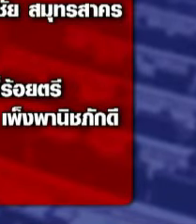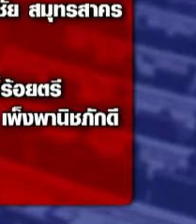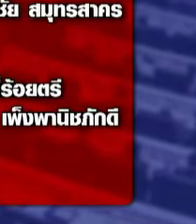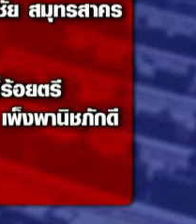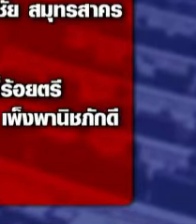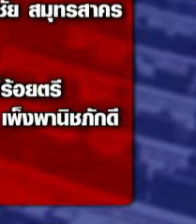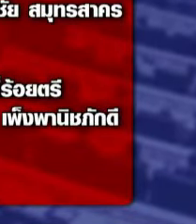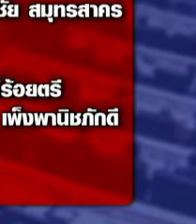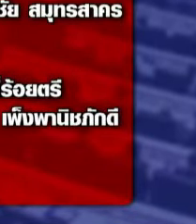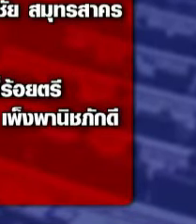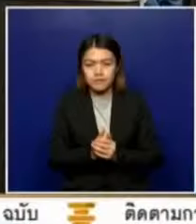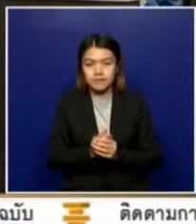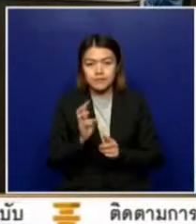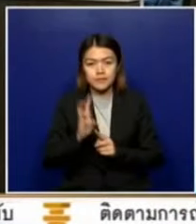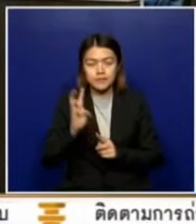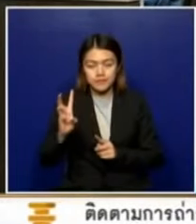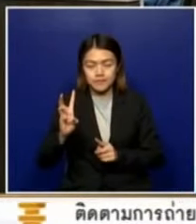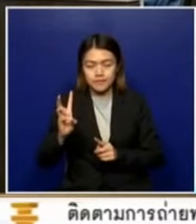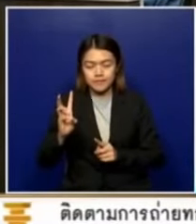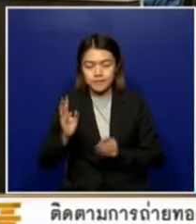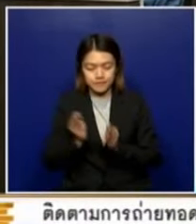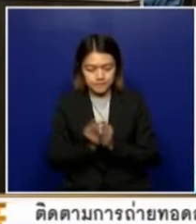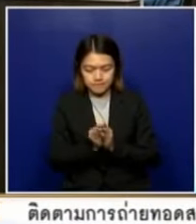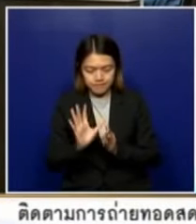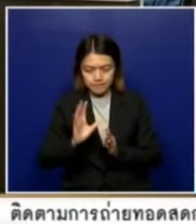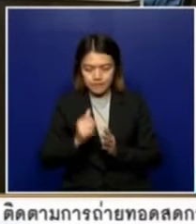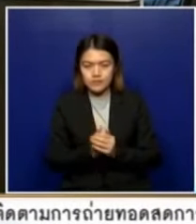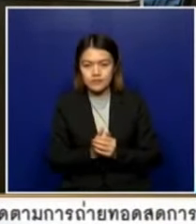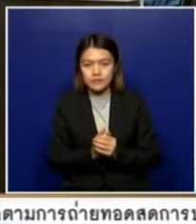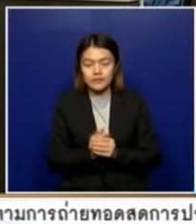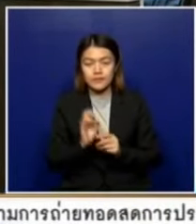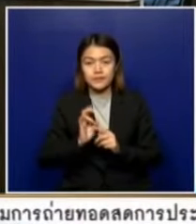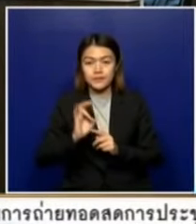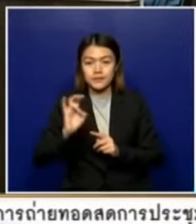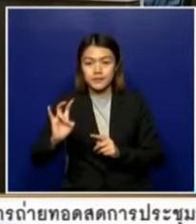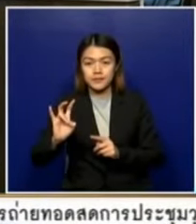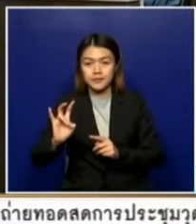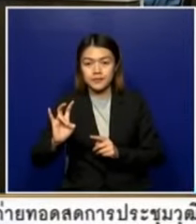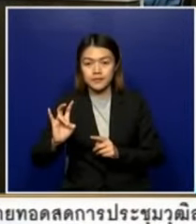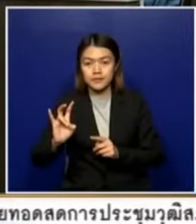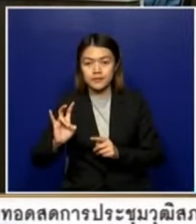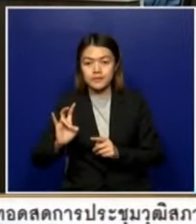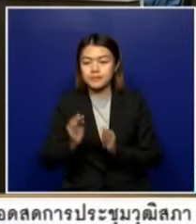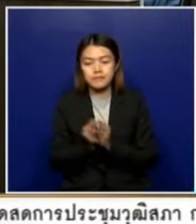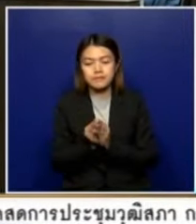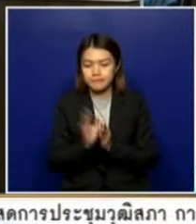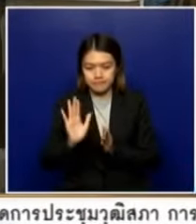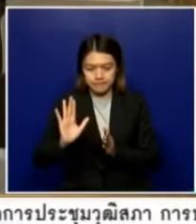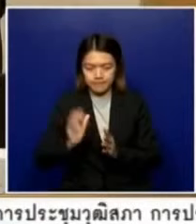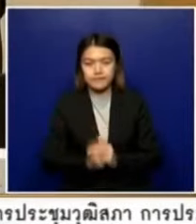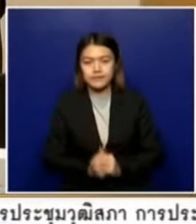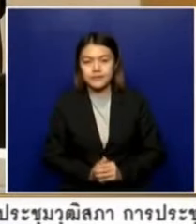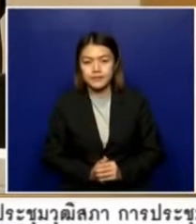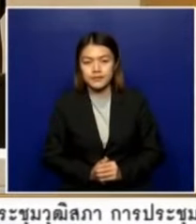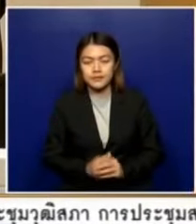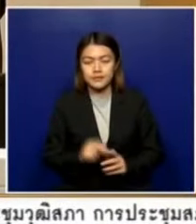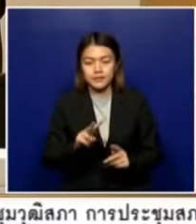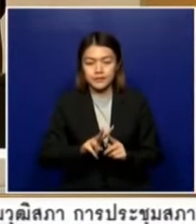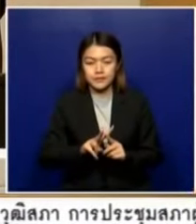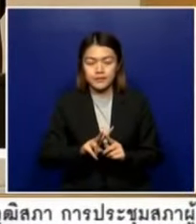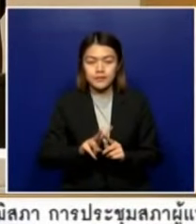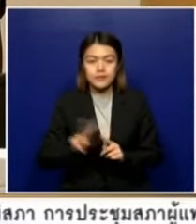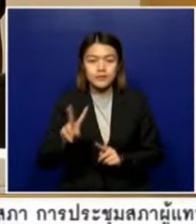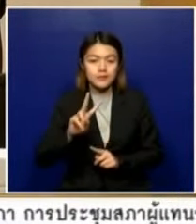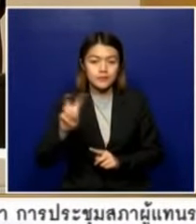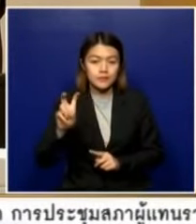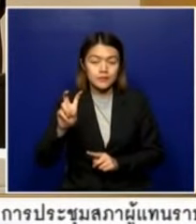ทีนี้คำถามก็คือว่าวันนี้อยากให้ฟังมุมนิดนึงครับคุณเป๋ายิ่งชีพอัจฉานนท์นะครับตัวแทนของกลุ่มไอลอว์เป็นผู้ริ